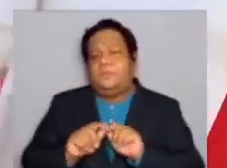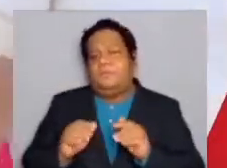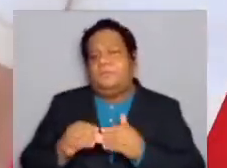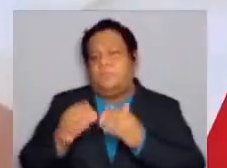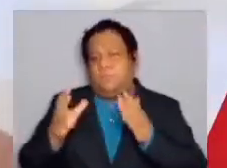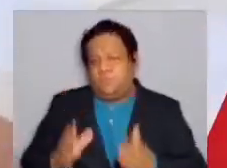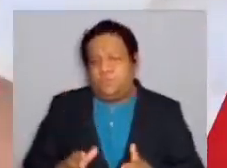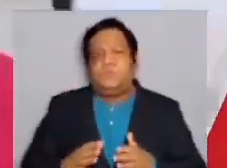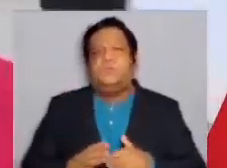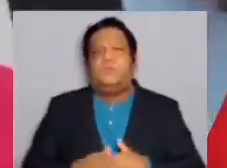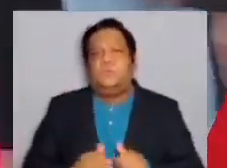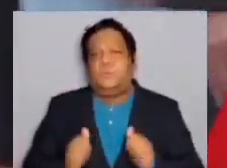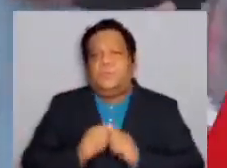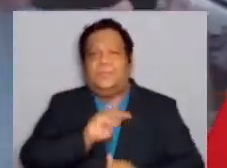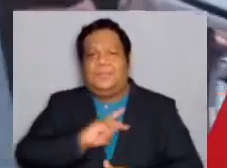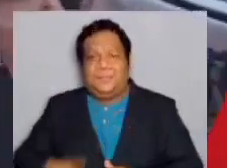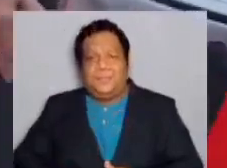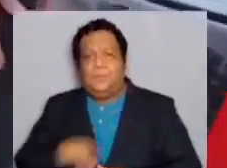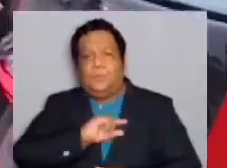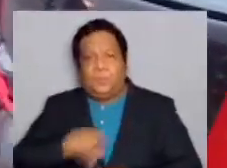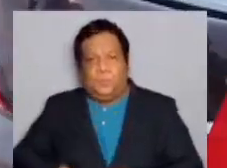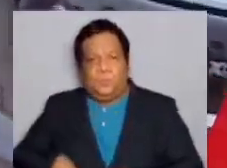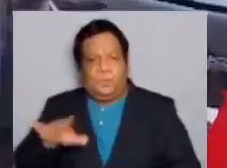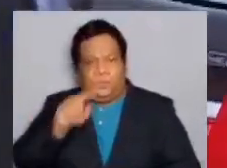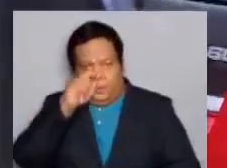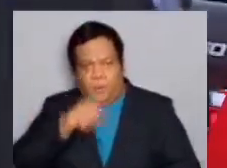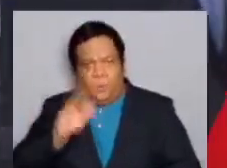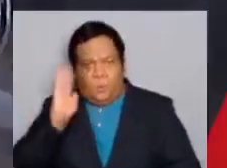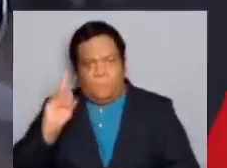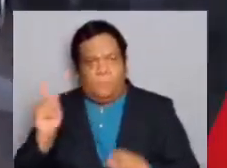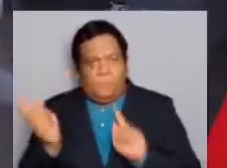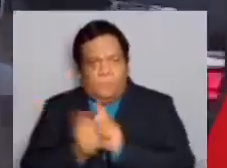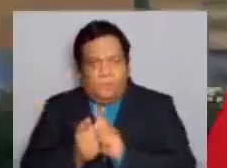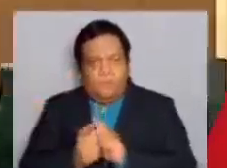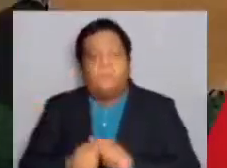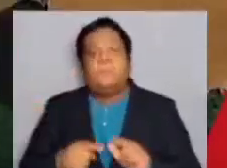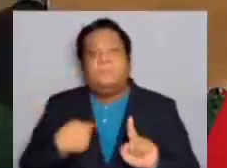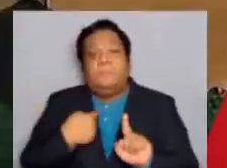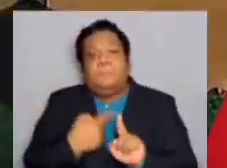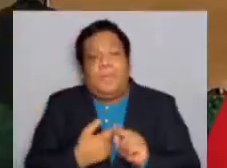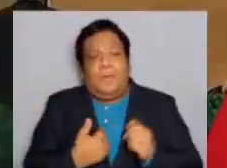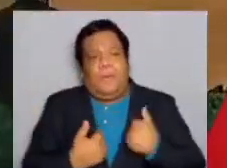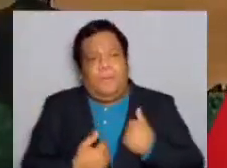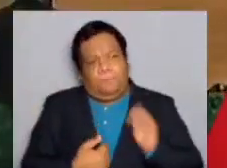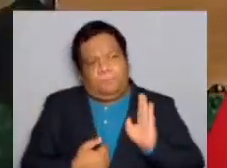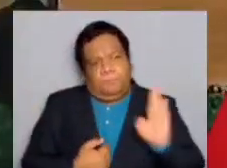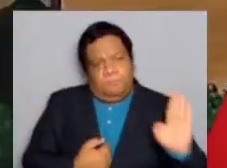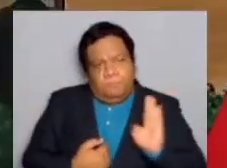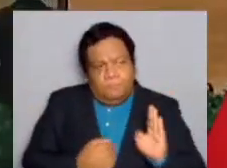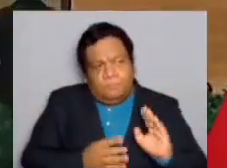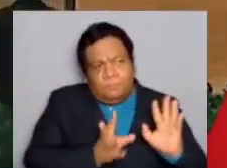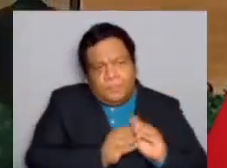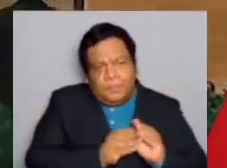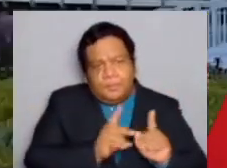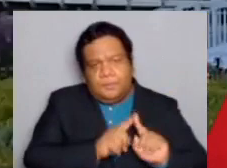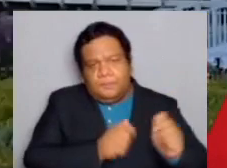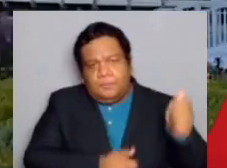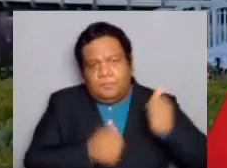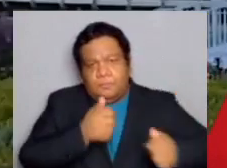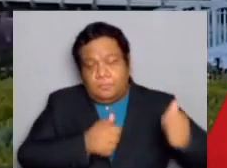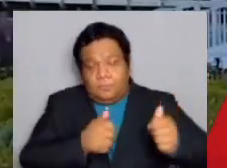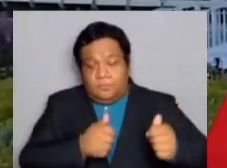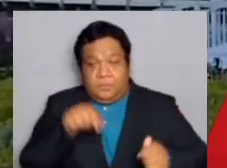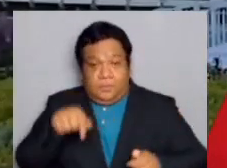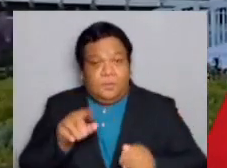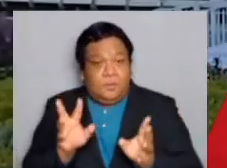reyna ng Thailand. Magkakaroon din ng mga bilateral meeting ang Pangulo sa ilang heads of state. Makakapulong din ang Pangulo sa APEC sidelines ang